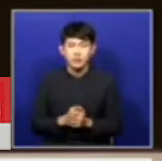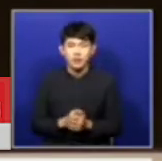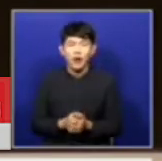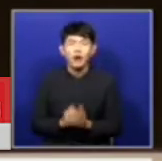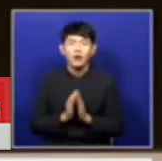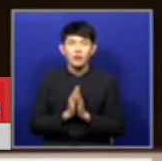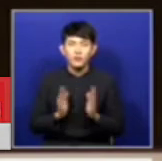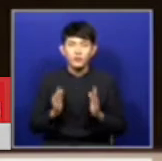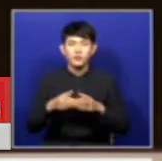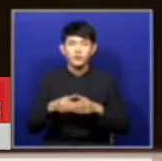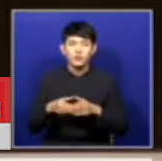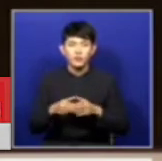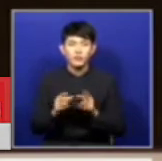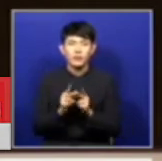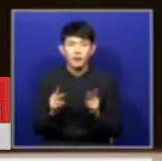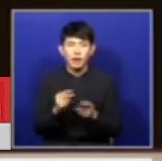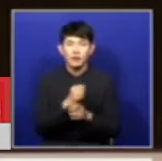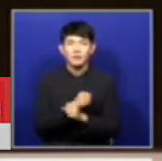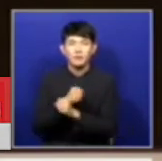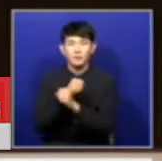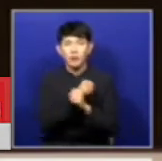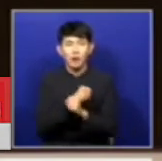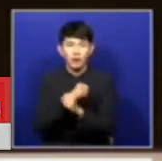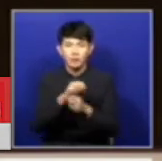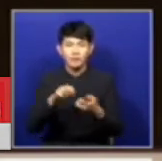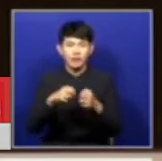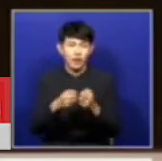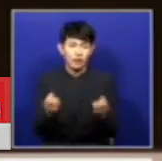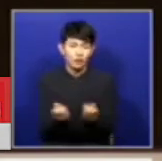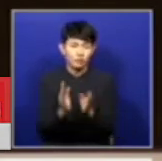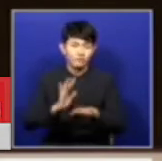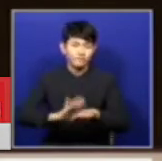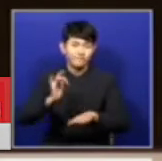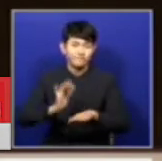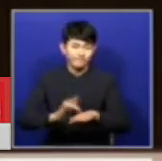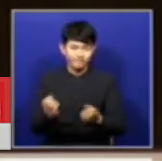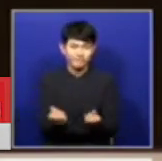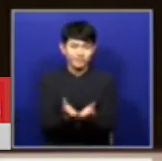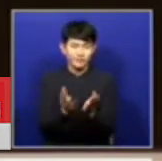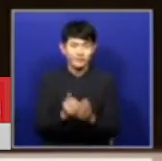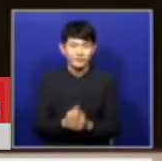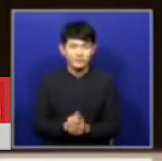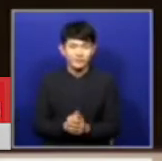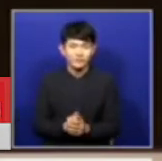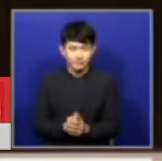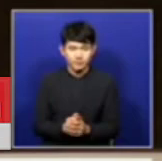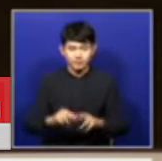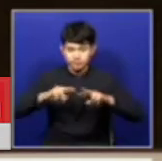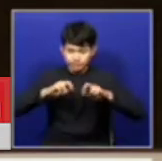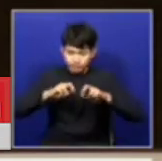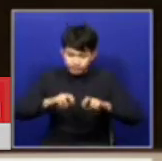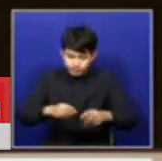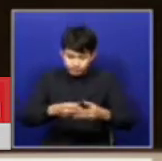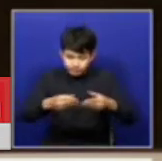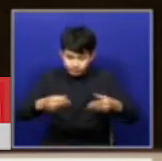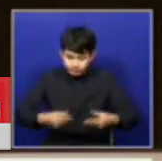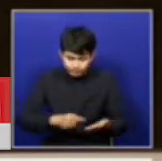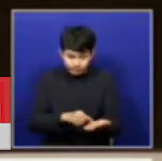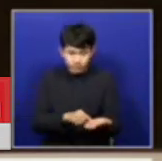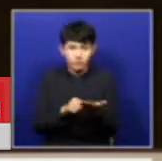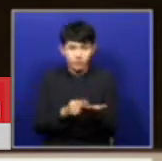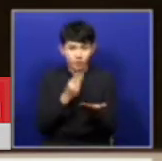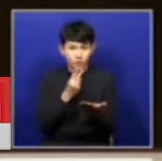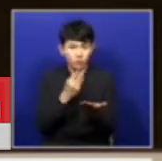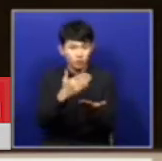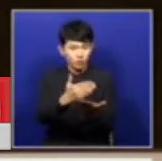คณะกรรมการป้องกันและบรรเทาผลกระทบจากภัยธรรมชาตินะครับท่านได้ทำการศึกษามาผมอ่านรายงานของท่านเนี่ยก็